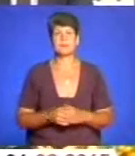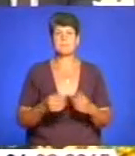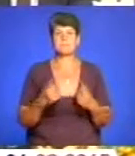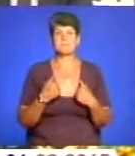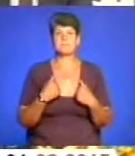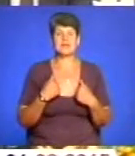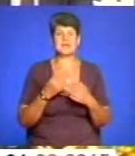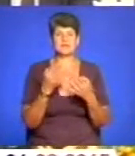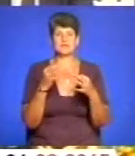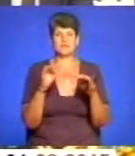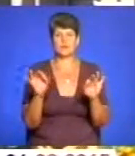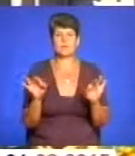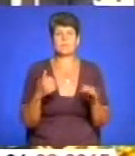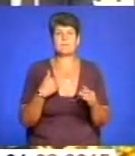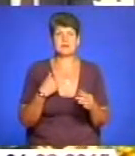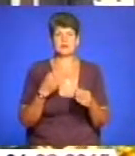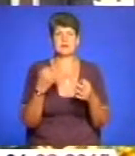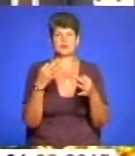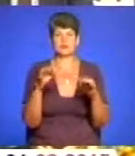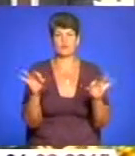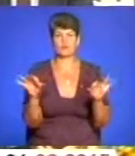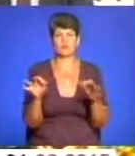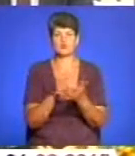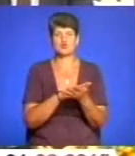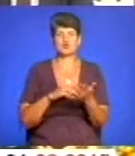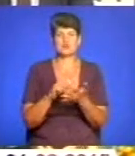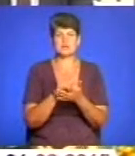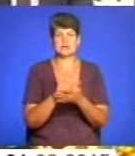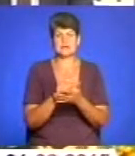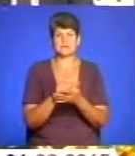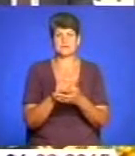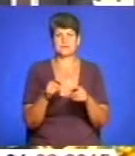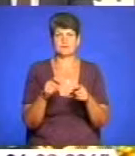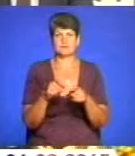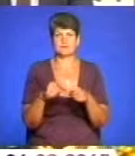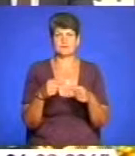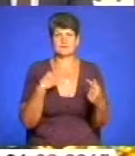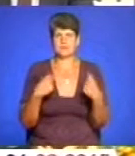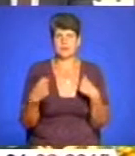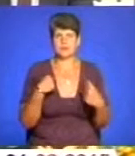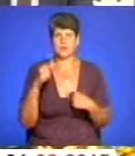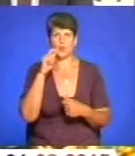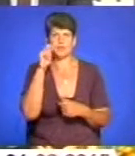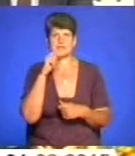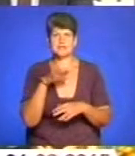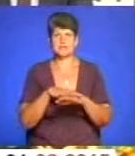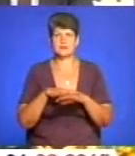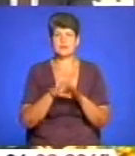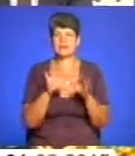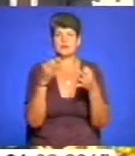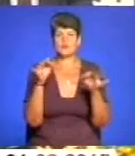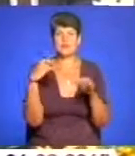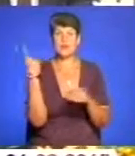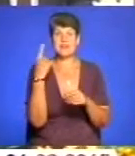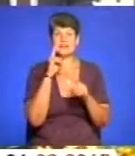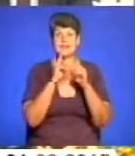не дозволимо нікому знущатися над українським народом. Ми не дозволимо, щоб обласна рада